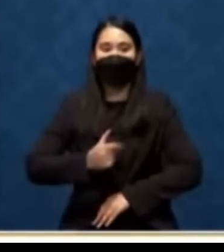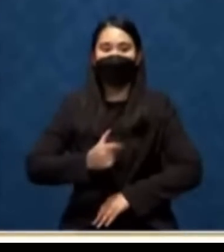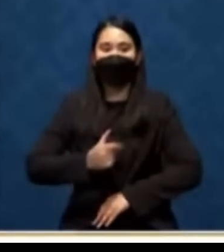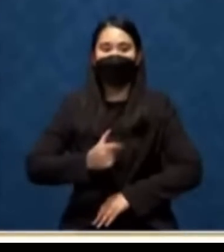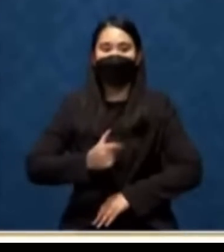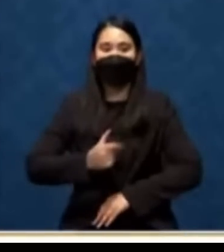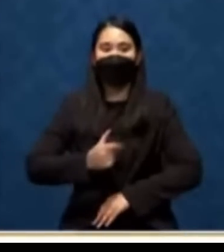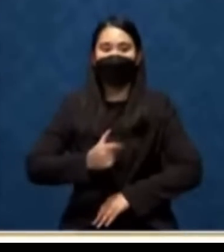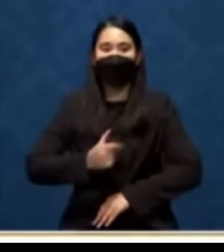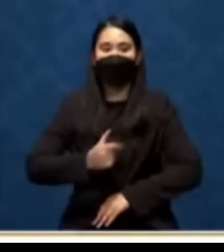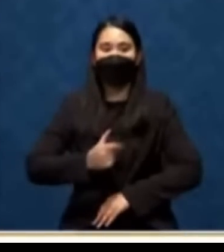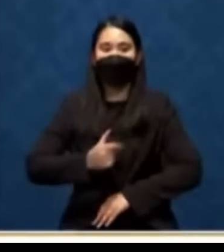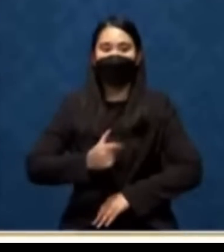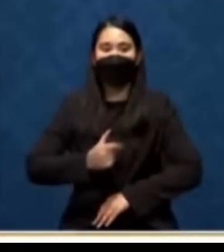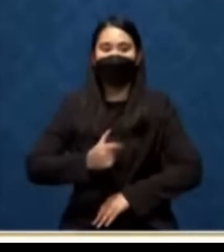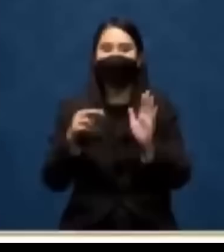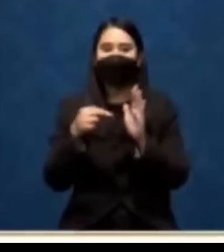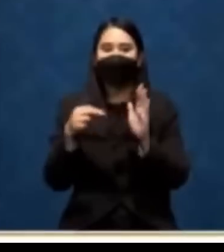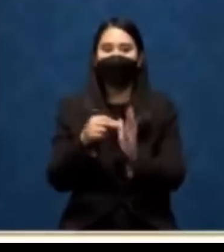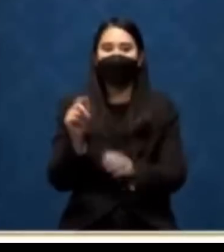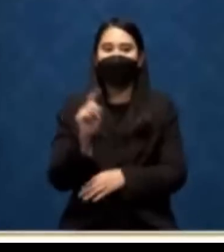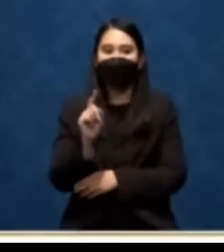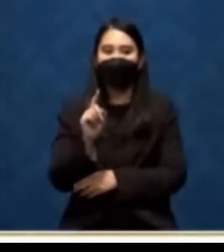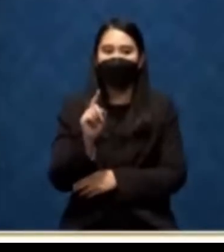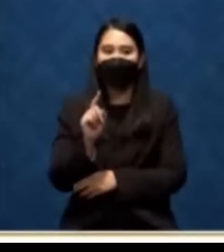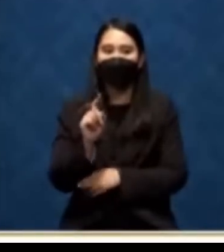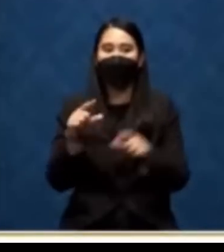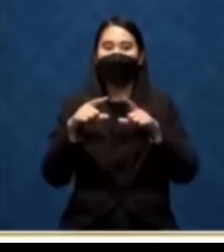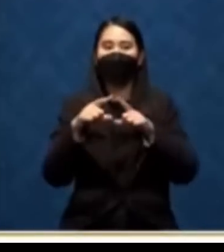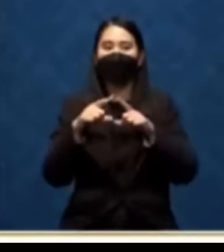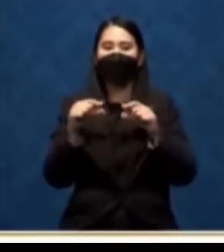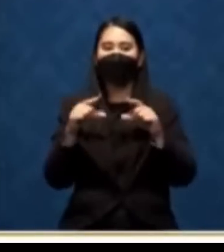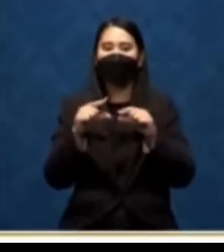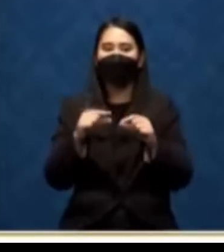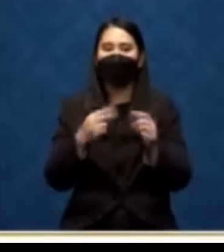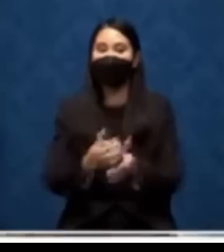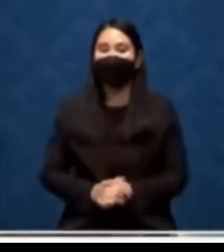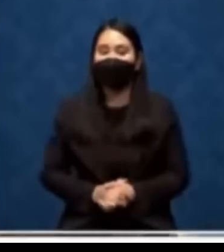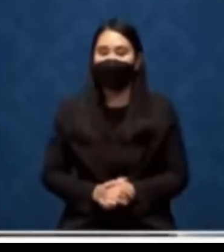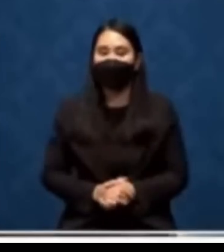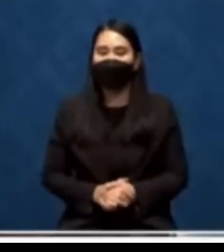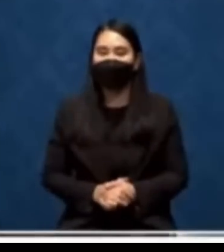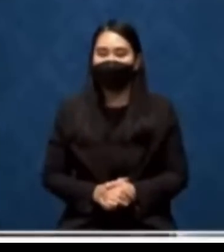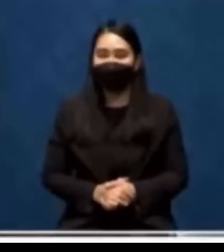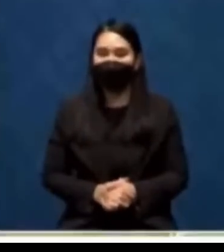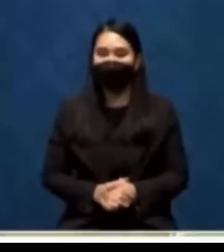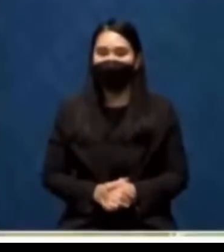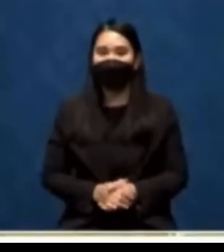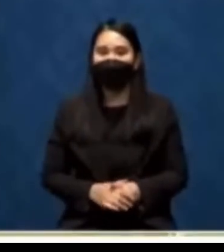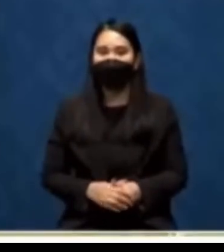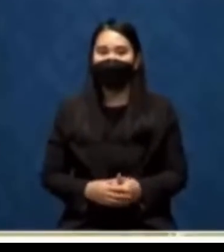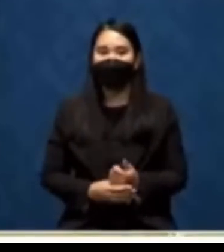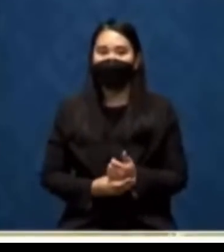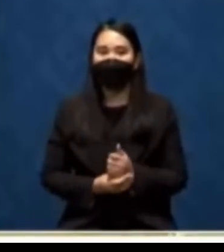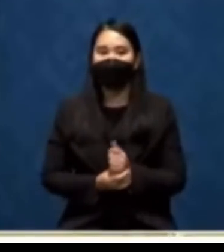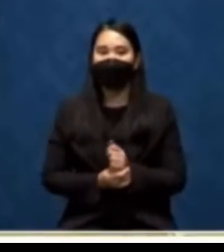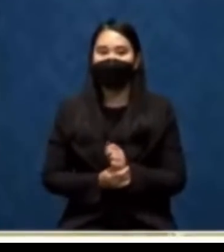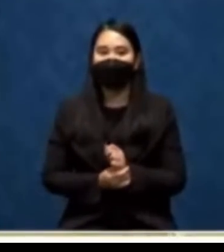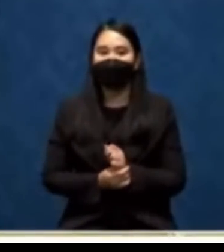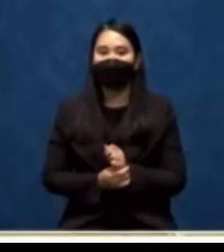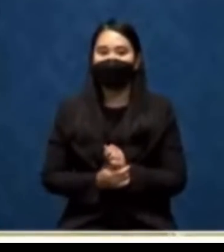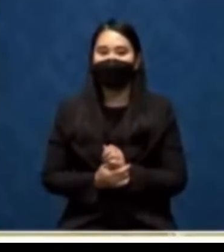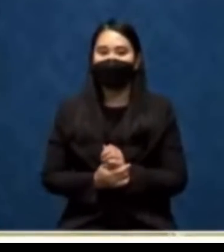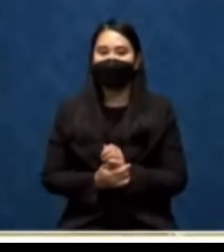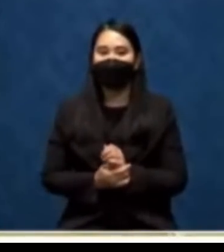ว์ด้วยซึ่งปรากฏว่าก็เป็นแค่บัตรรับหนังสือเท่านั้นนอกจากนี้ครับหยูซินฉีก็ยัง